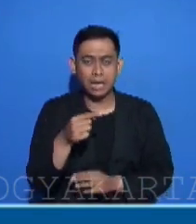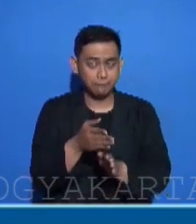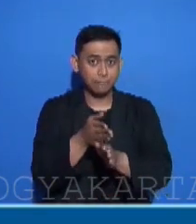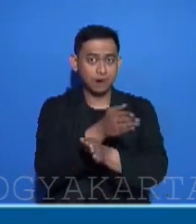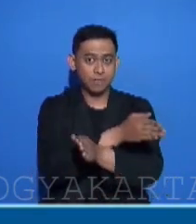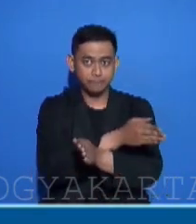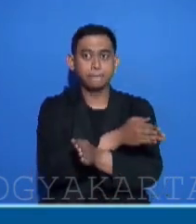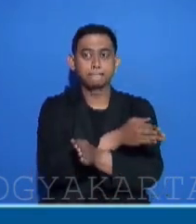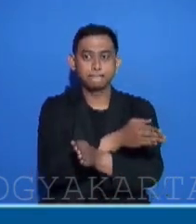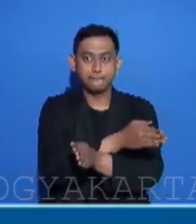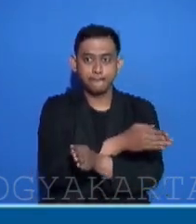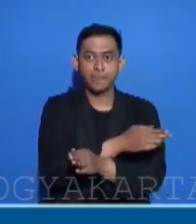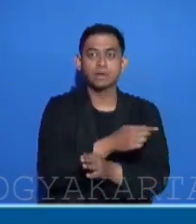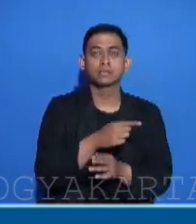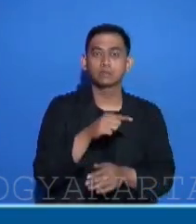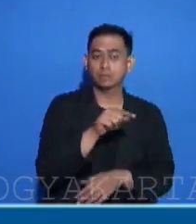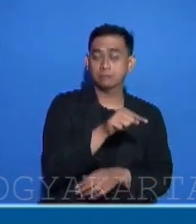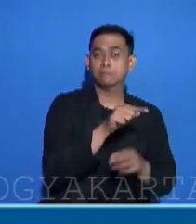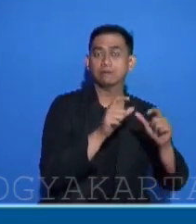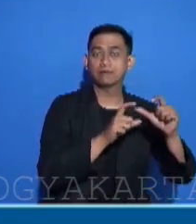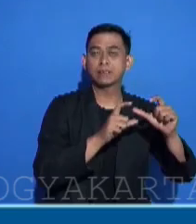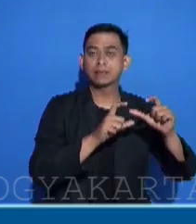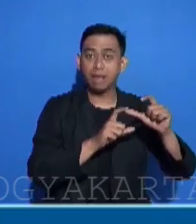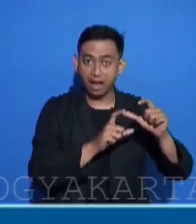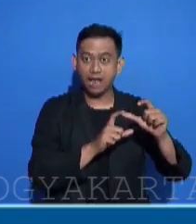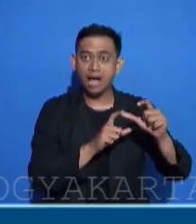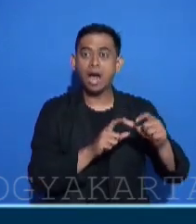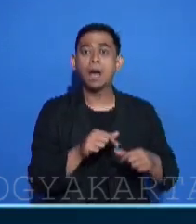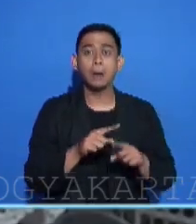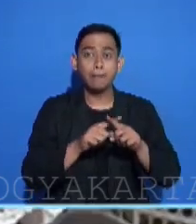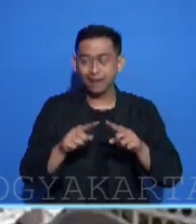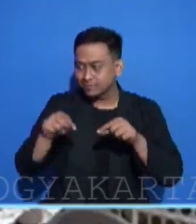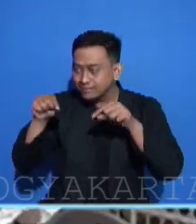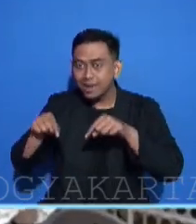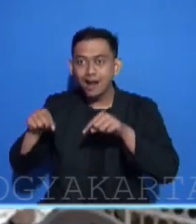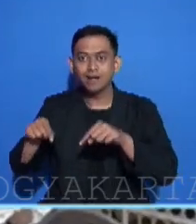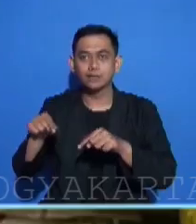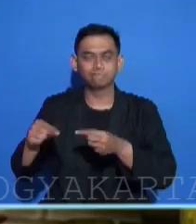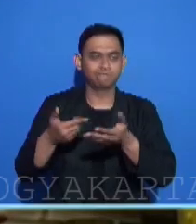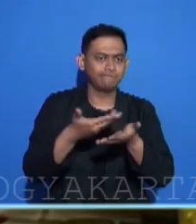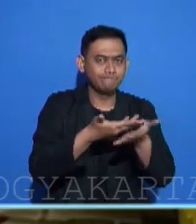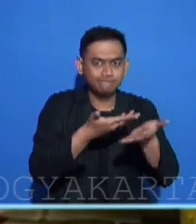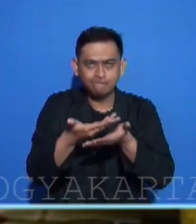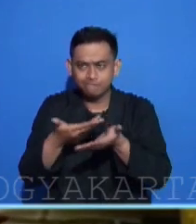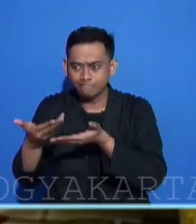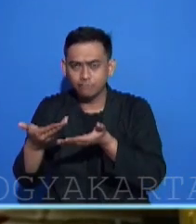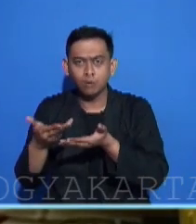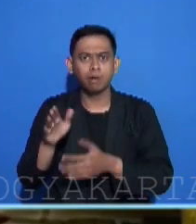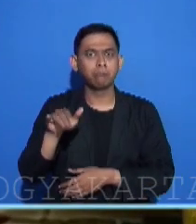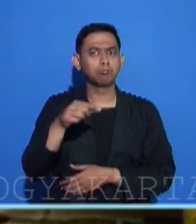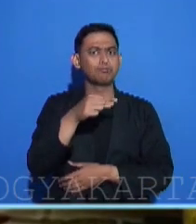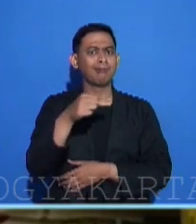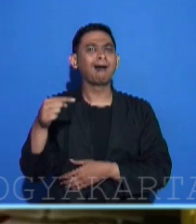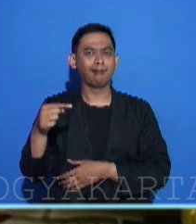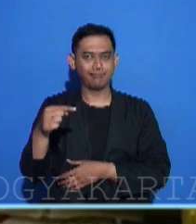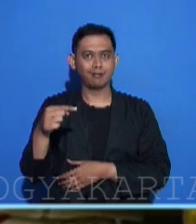wulan September kapengker ing wekdal sakmenika pasudian brambet sampun wiwit kirang. Ya, sama aja